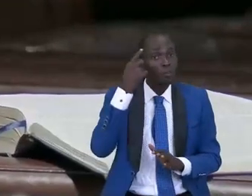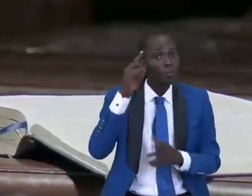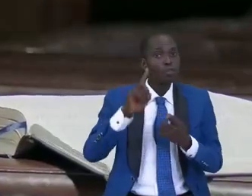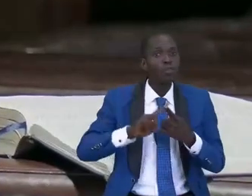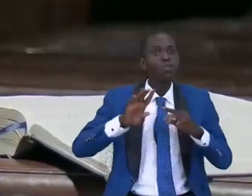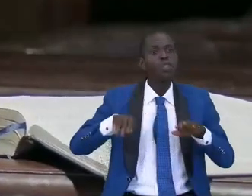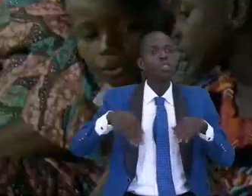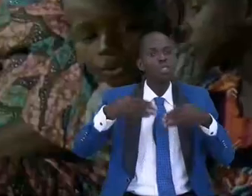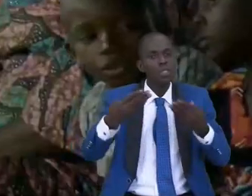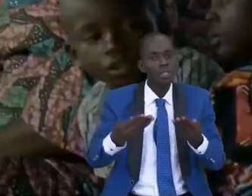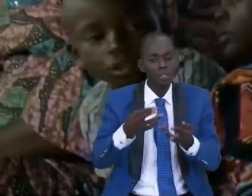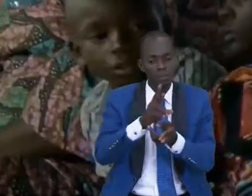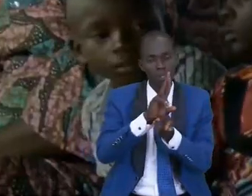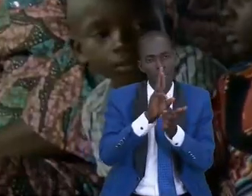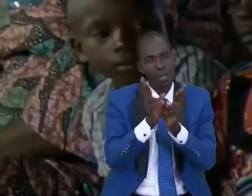regardez,